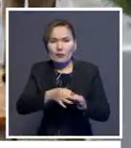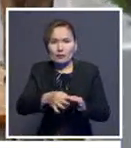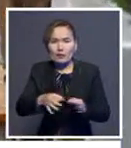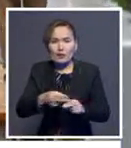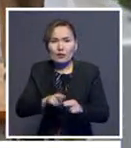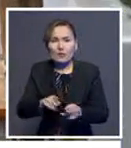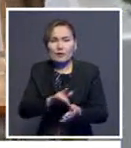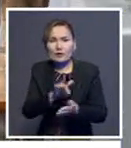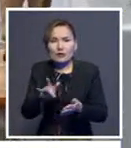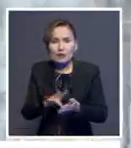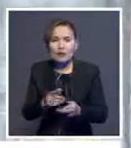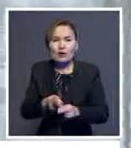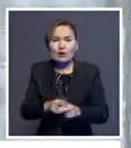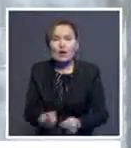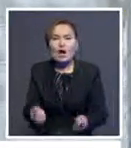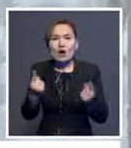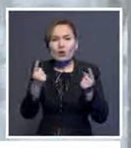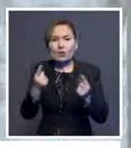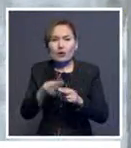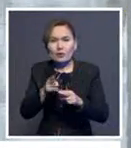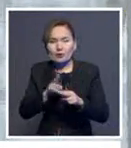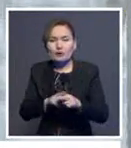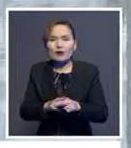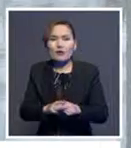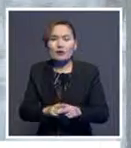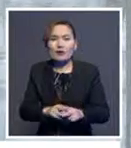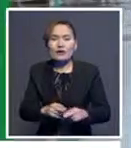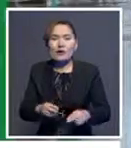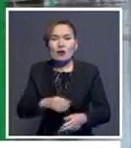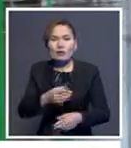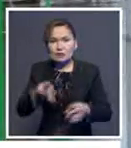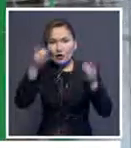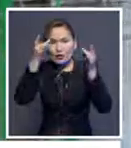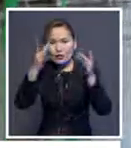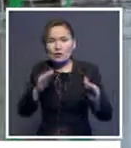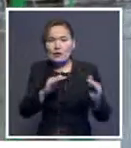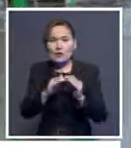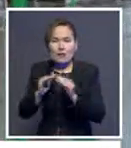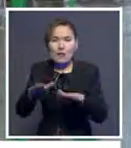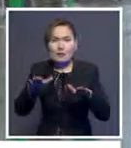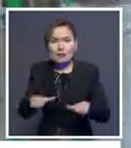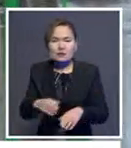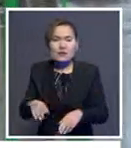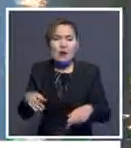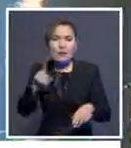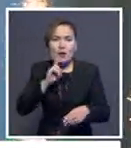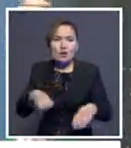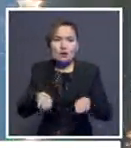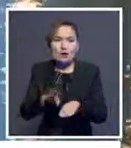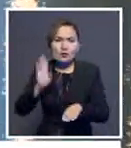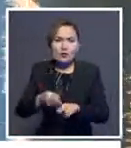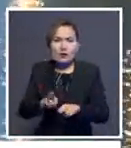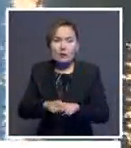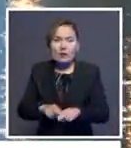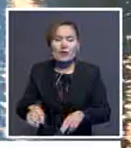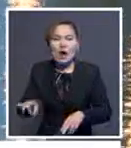Орсе мұражайы және Эйфель мұнарасы ақпанның 5-ні дейін жабық болады. 1500 адам қауіпсіз жерлерге орналастырылды. Кейбір аудандарда